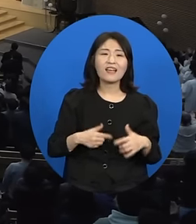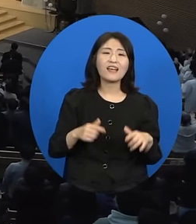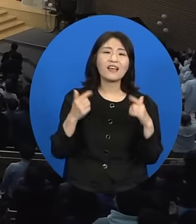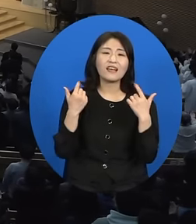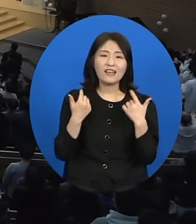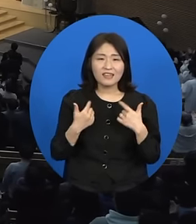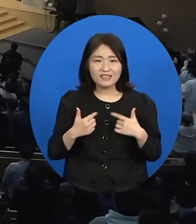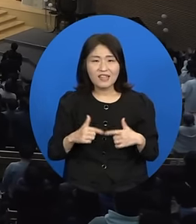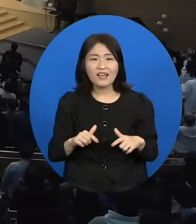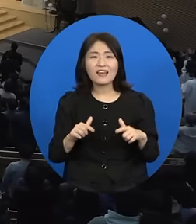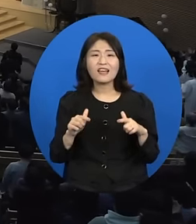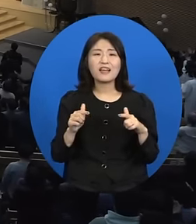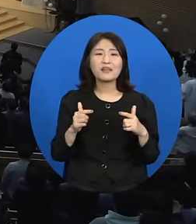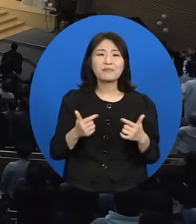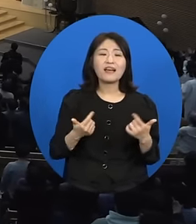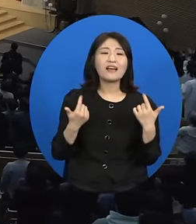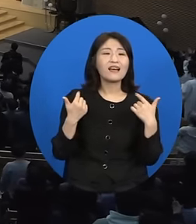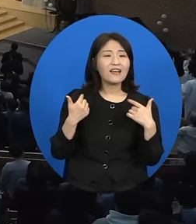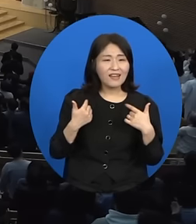날마다